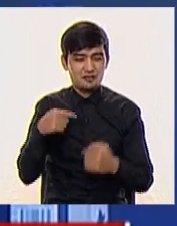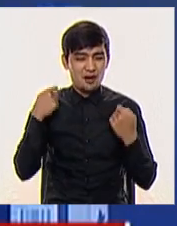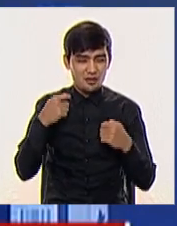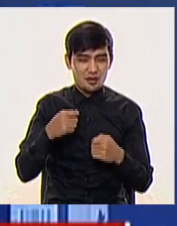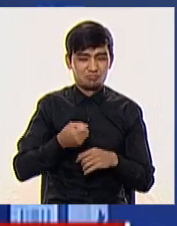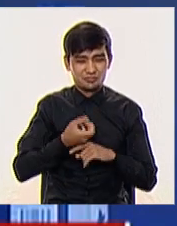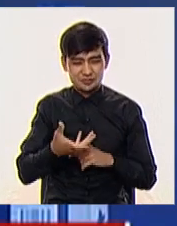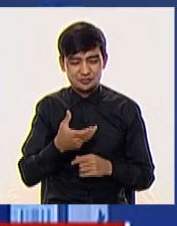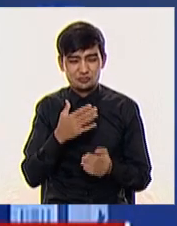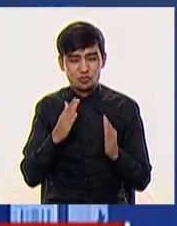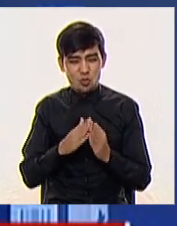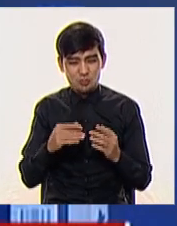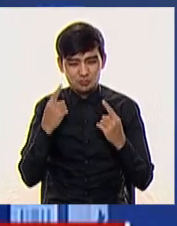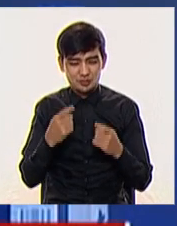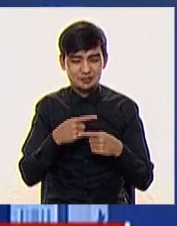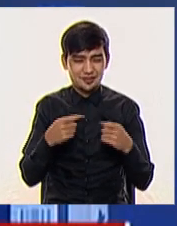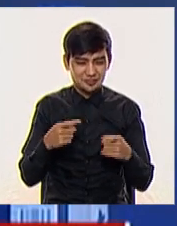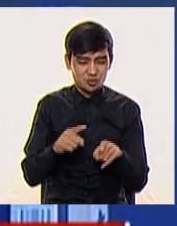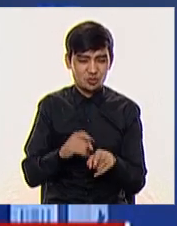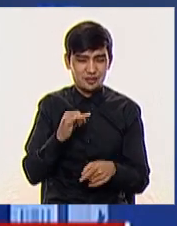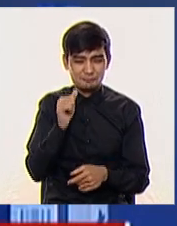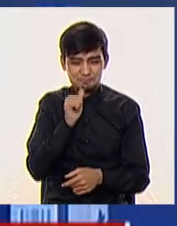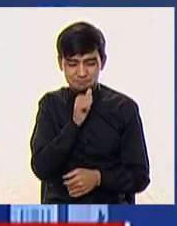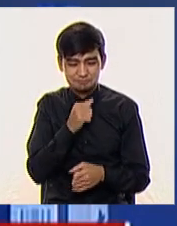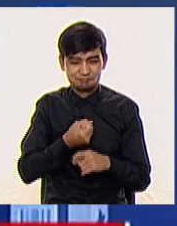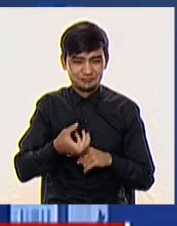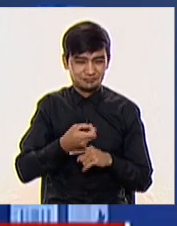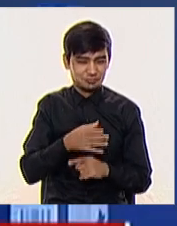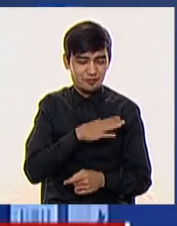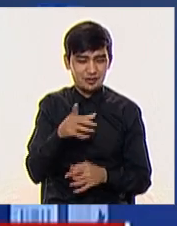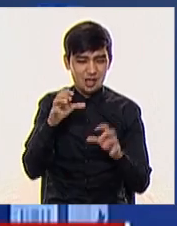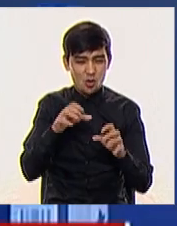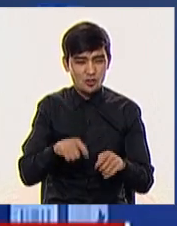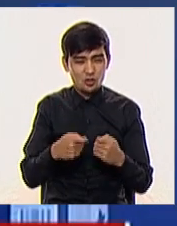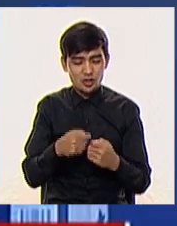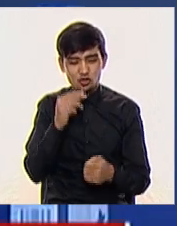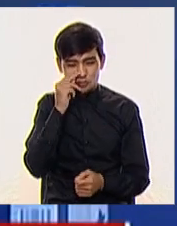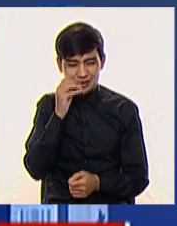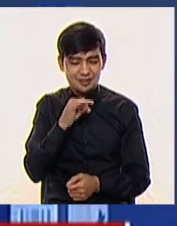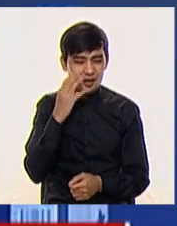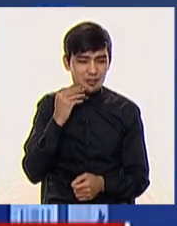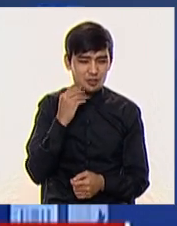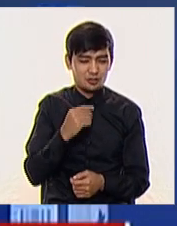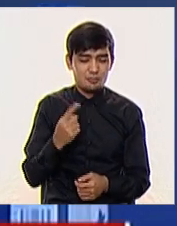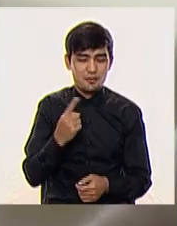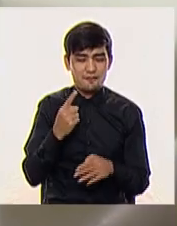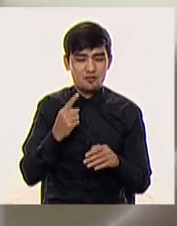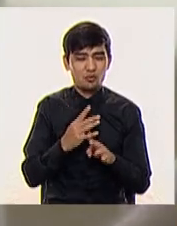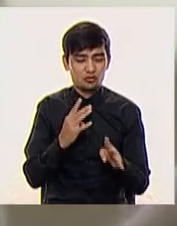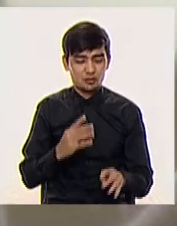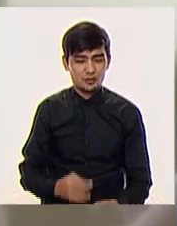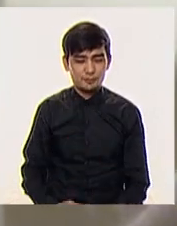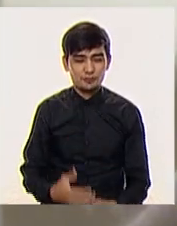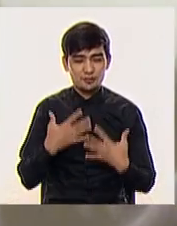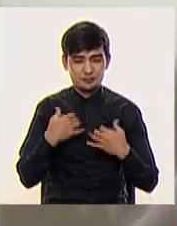банкеттерді, жеке үйлер мен коттедждерде, мейрамханаларда жасырып өткізуді қоймайды. Заң бұзатындар ішінде Шымкент пен Алматы көш бастап тұр. Денсаулық